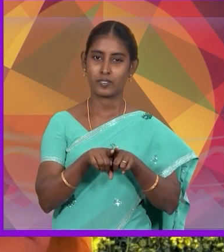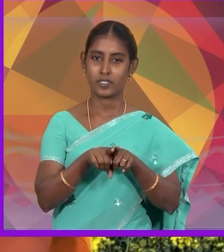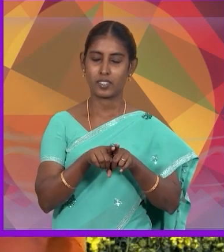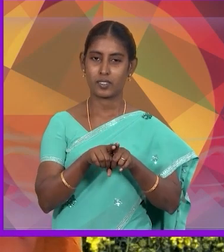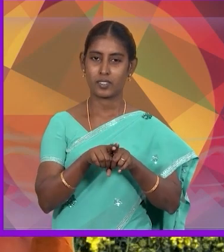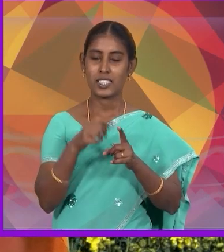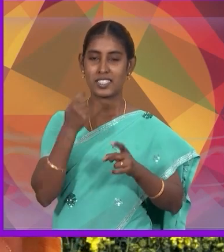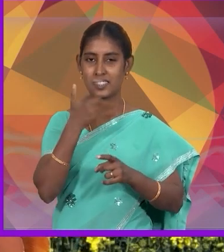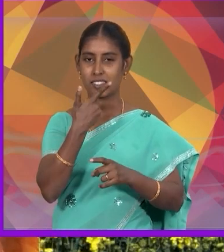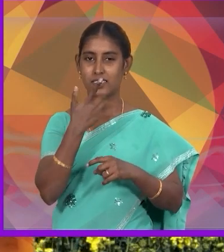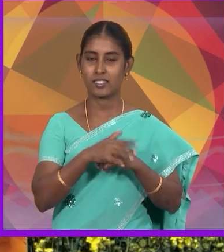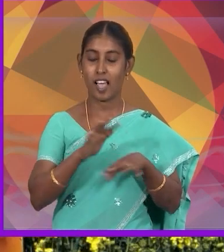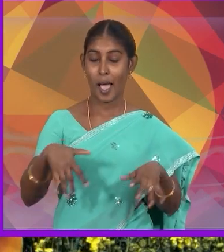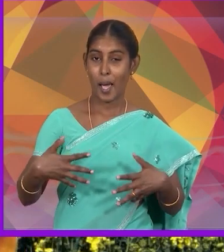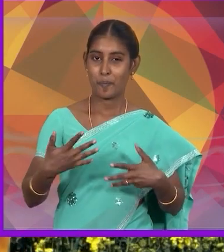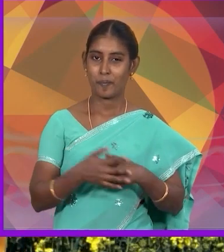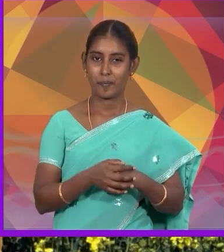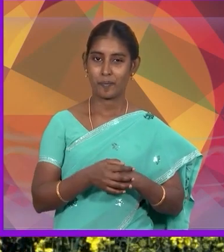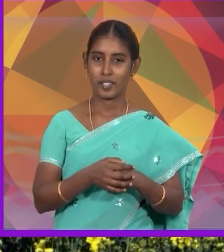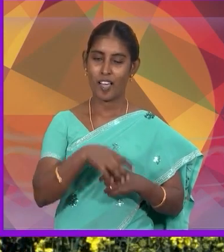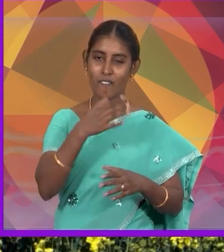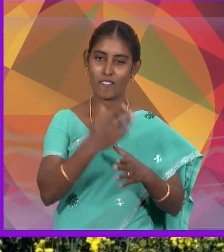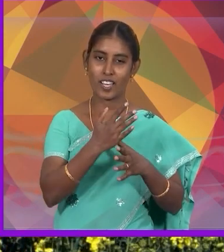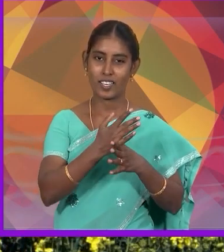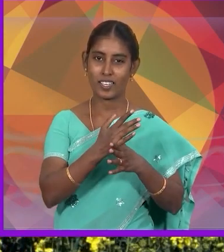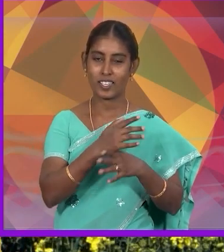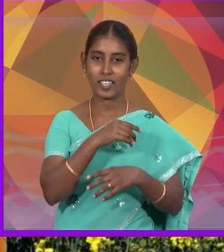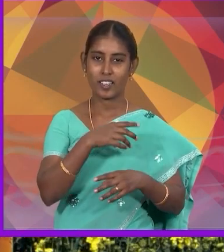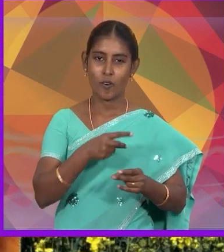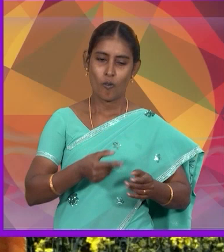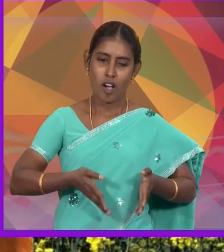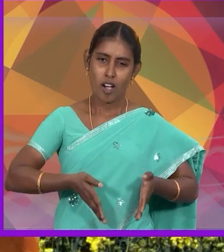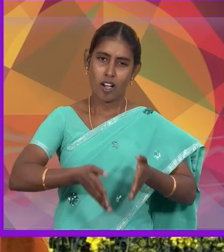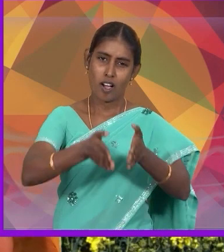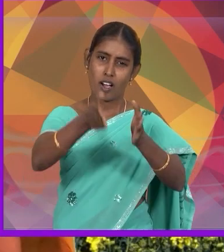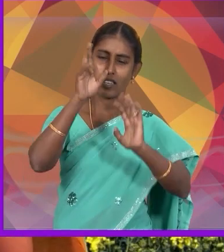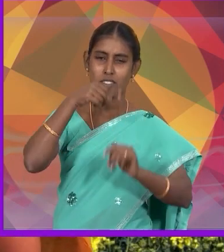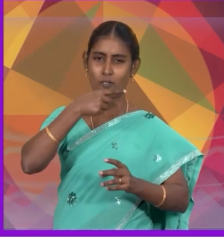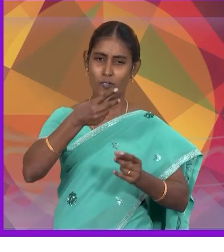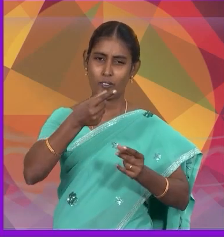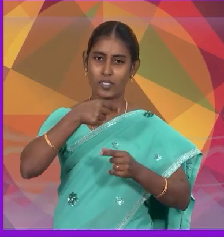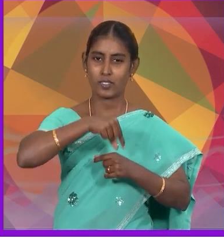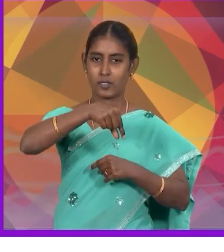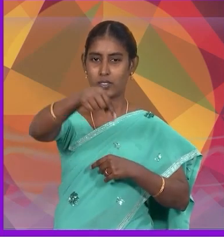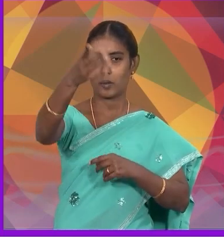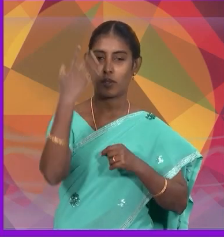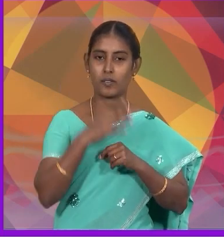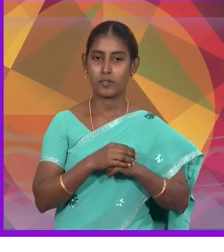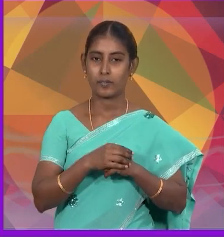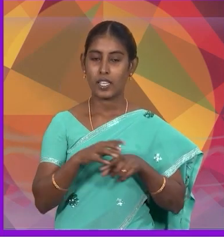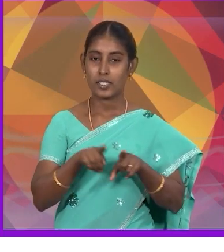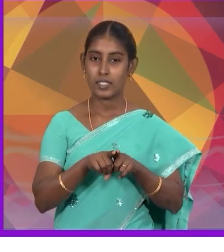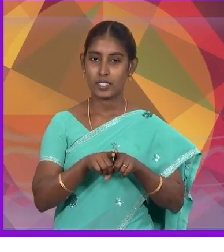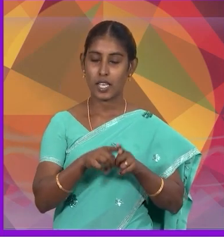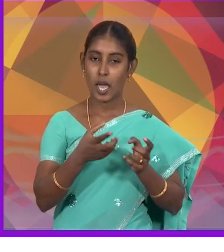வச்சு சிரிச்சுக்கிட்டு மகிழ்ச்சியா அந்த வேலையா அவங்கவுங்க இடத்துக்கு நேரா நட்டுட்டு போறாங்க. நாற்று பயிக்கும்